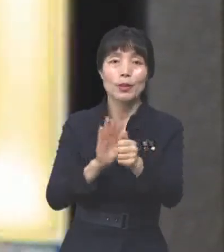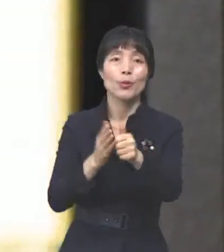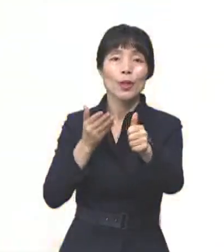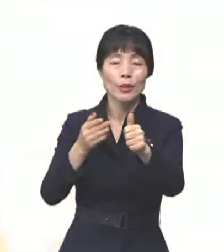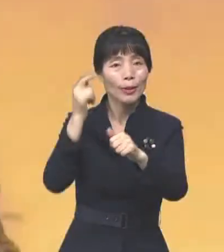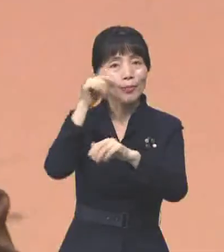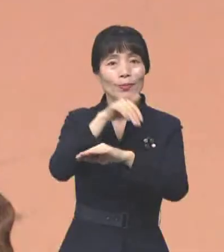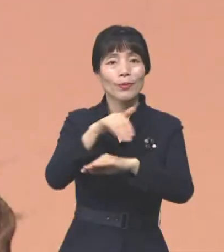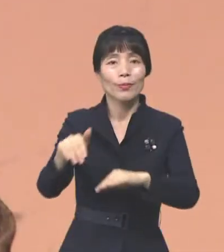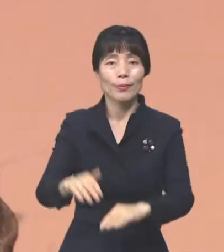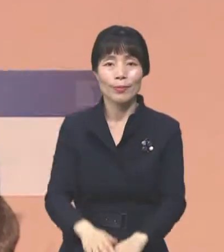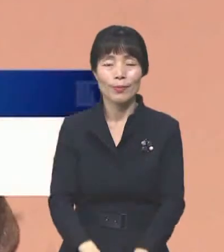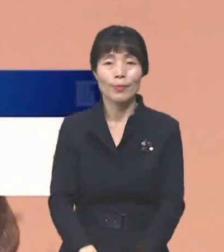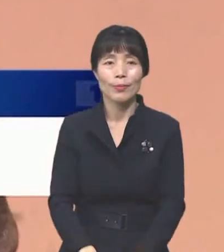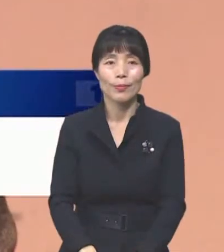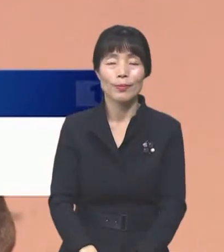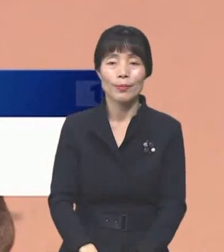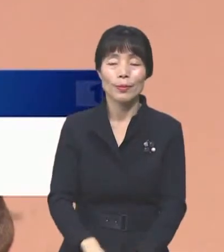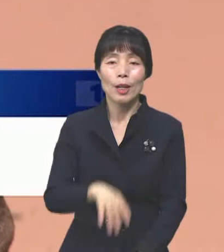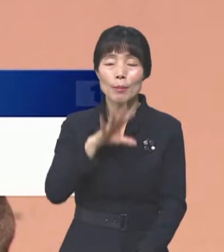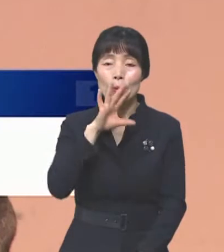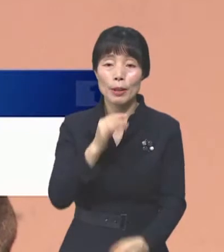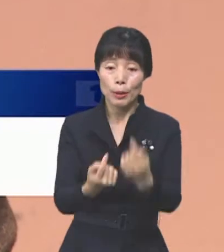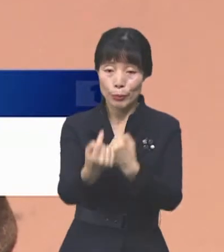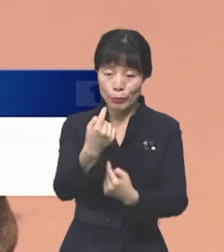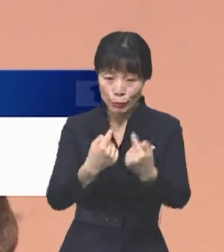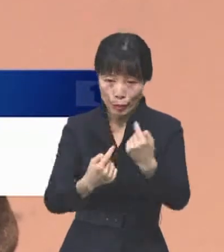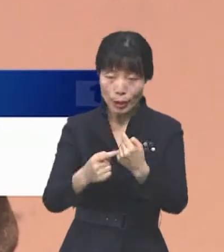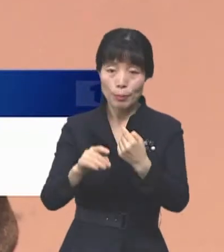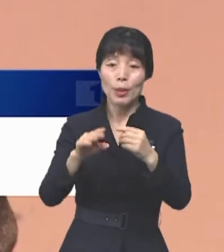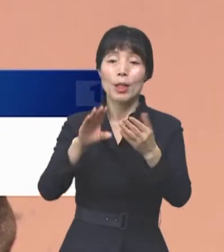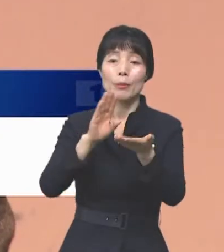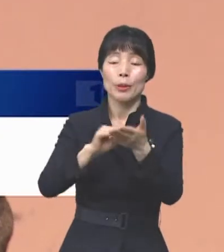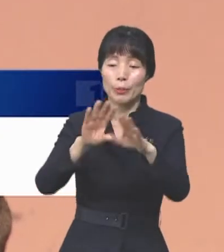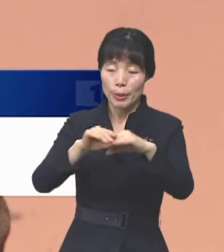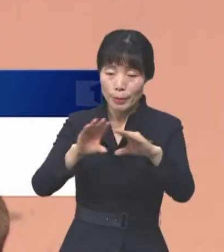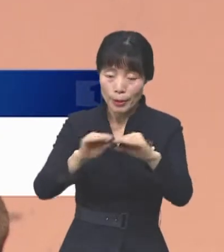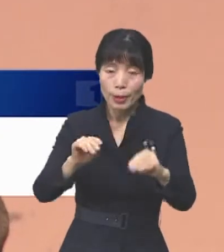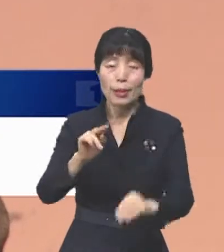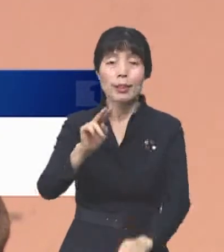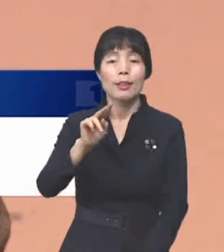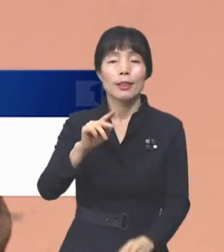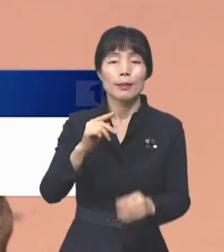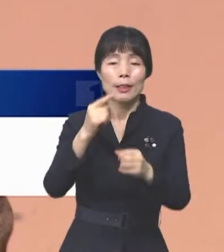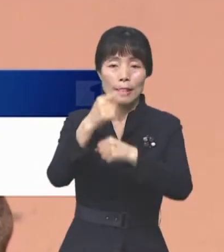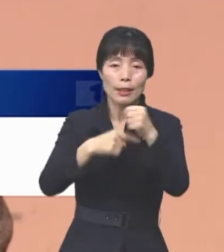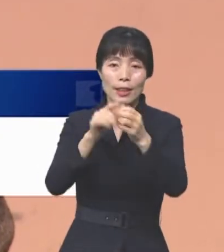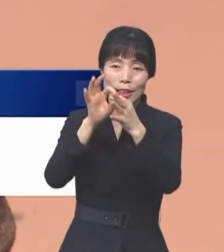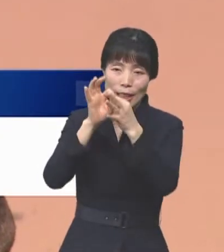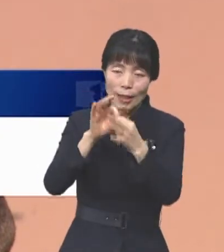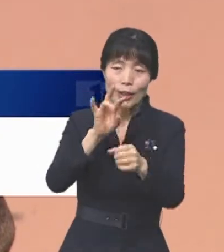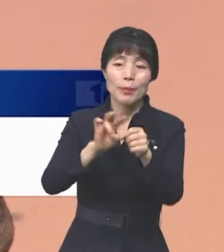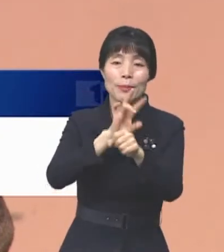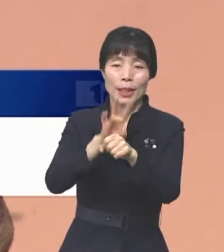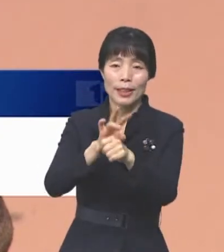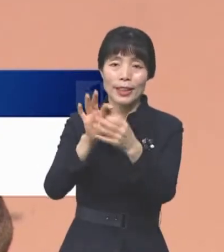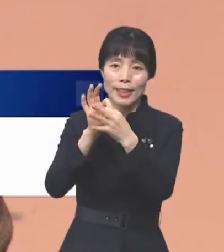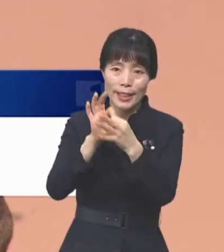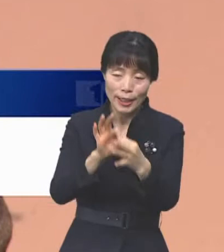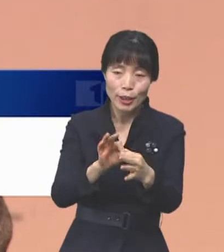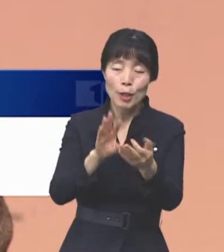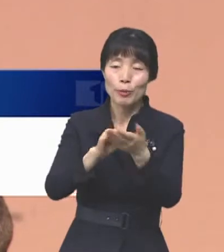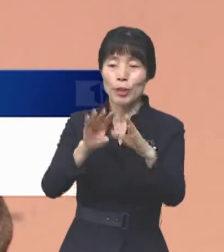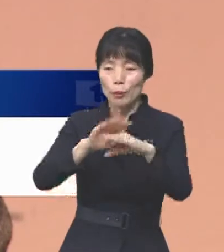의지입니다. 원스톱 민원 서비스를 제공해 365일 24시간 신속하고 정확한